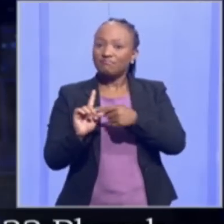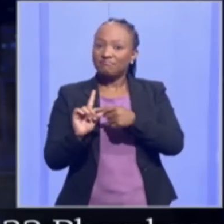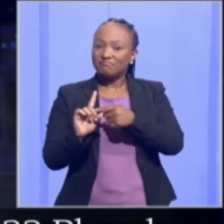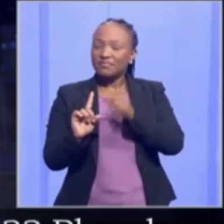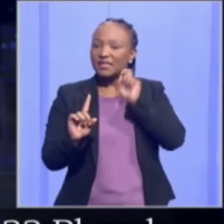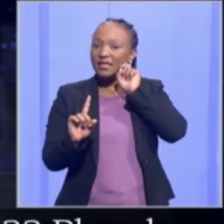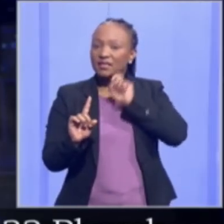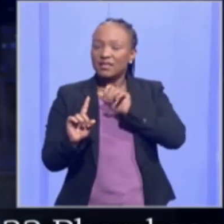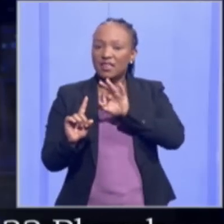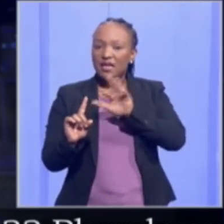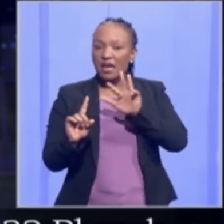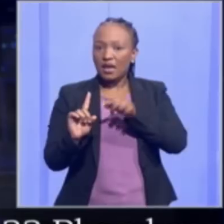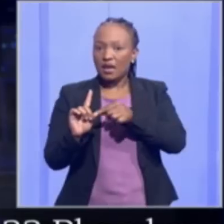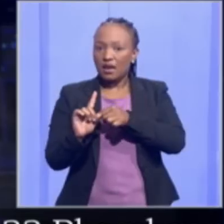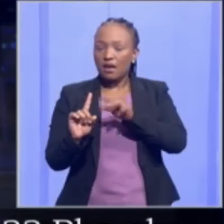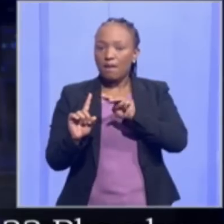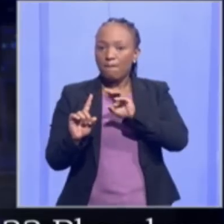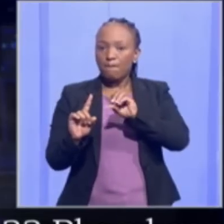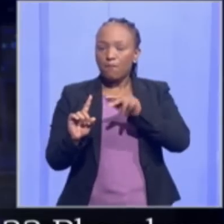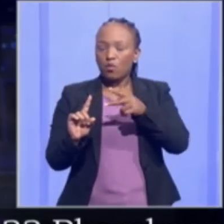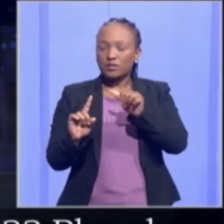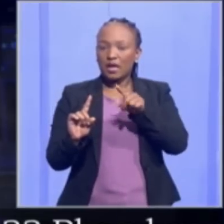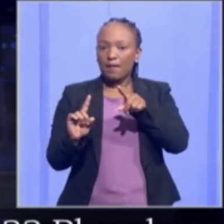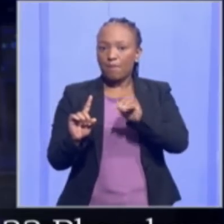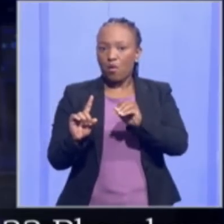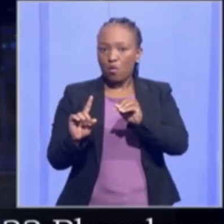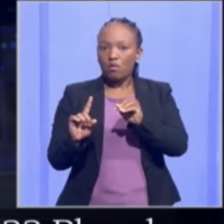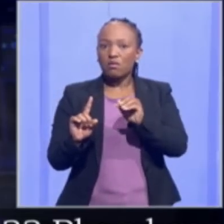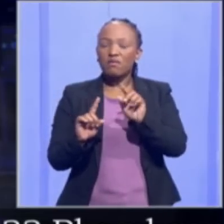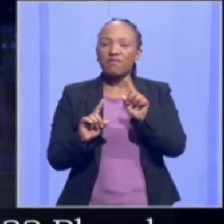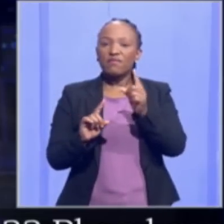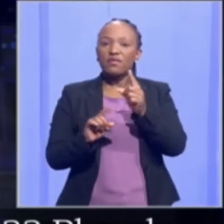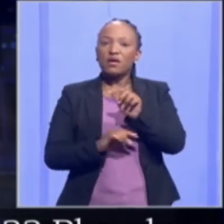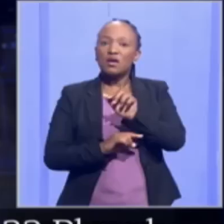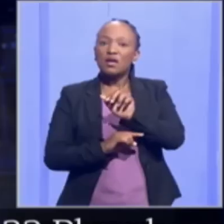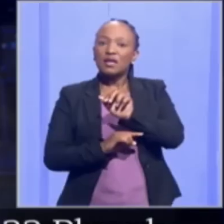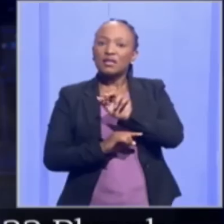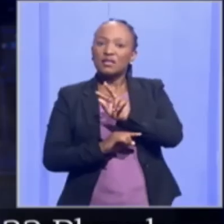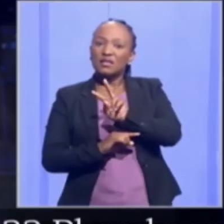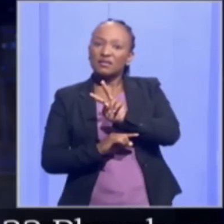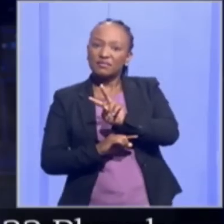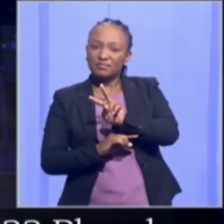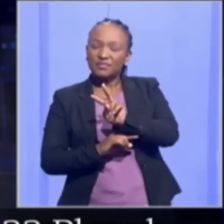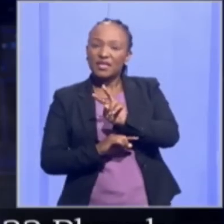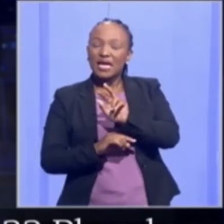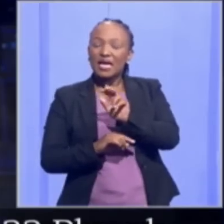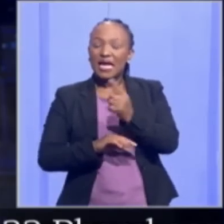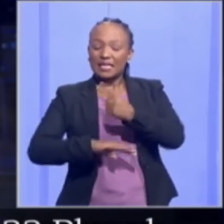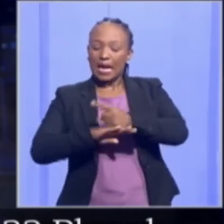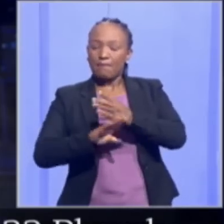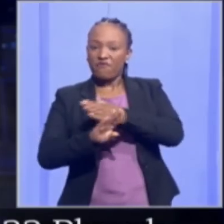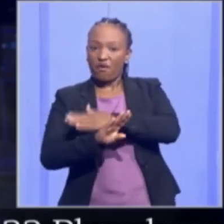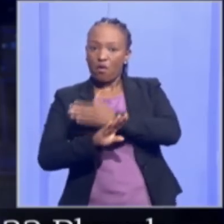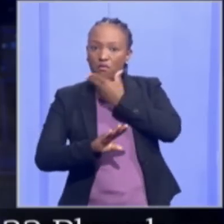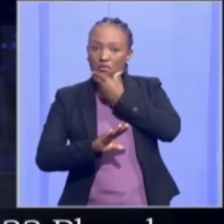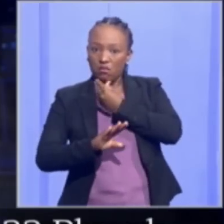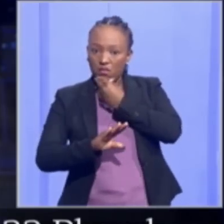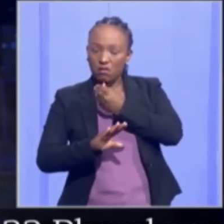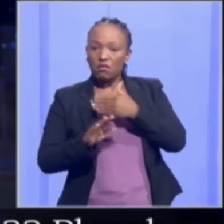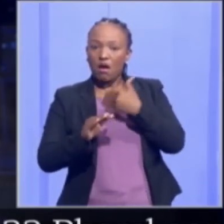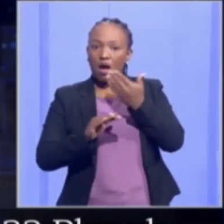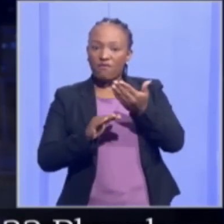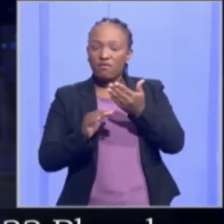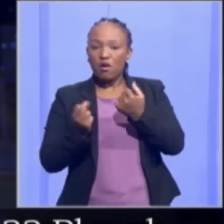tse 39 letsatsing la pele la Keresemese kapa letsatsi pele ho Keresemese a baleha ka